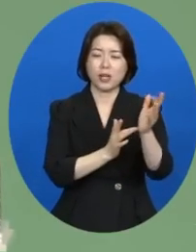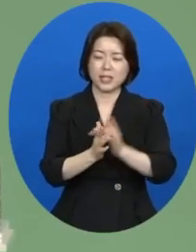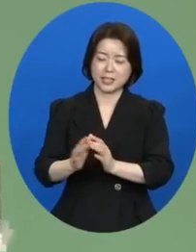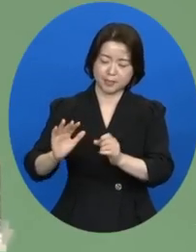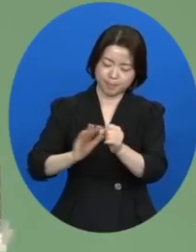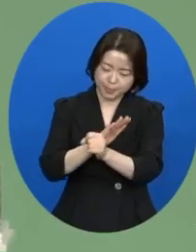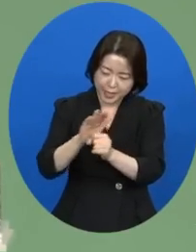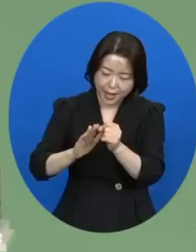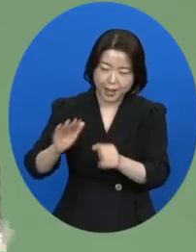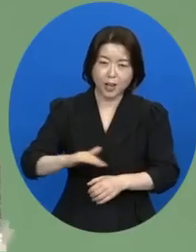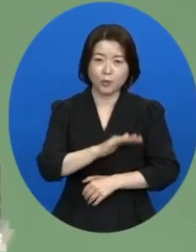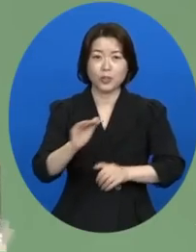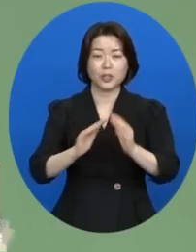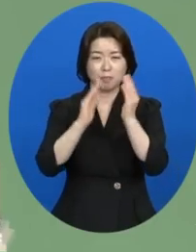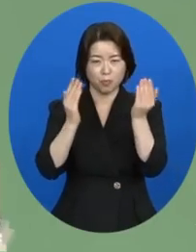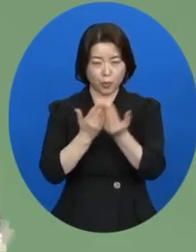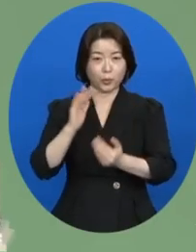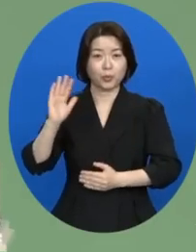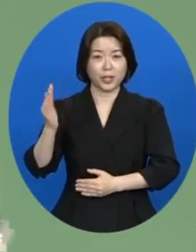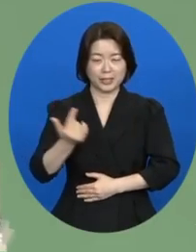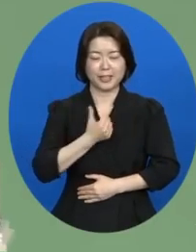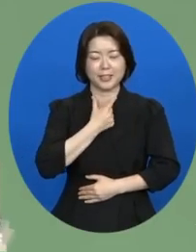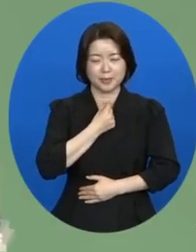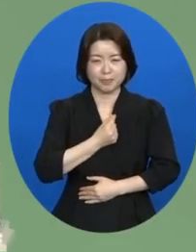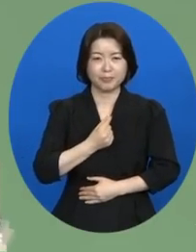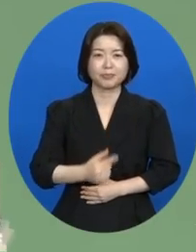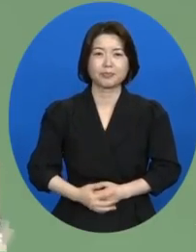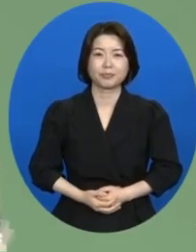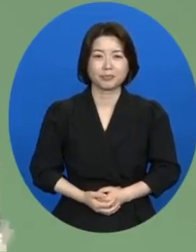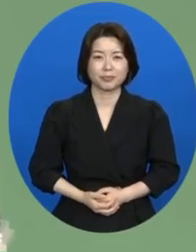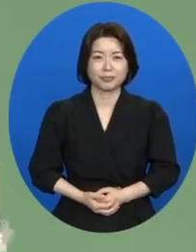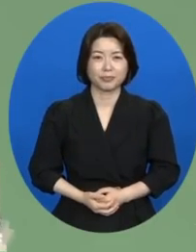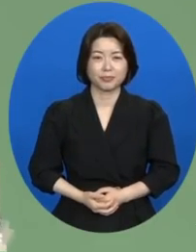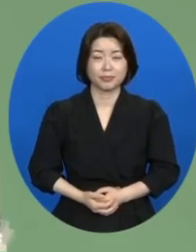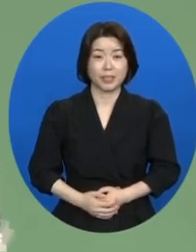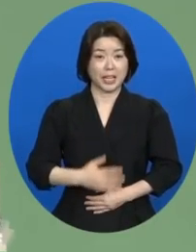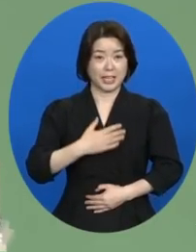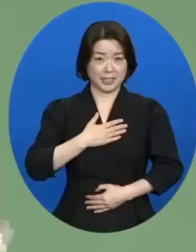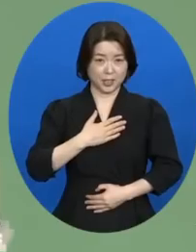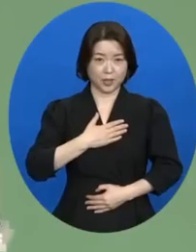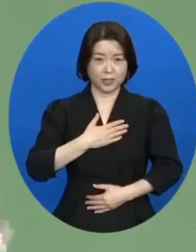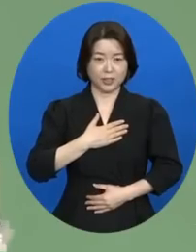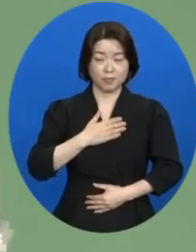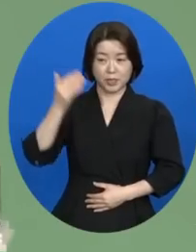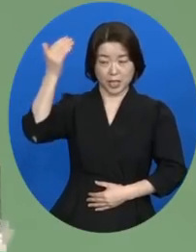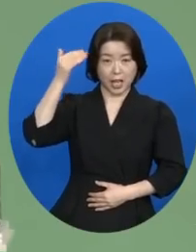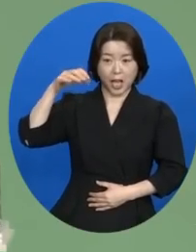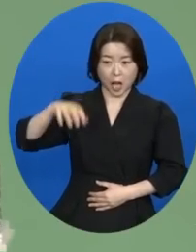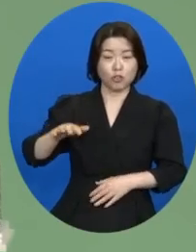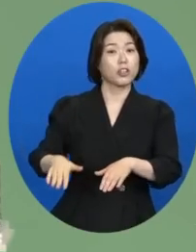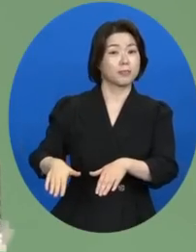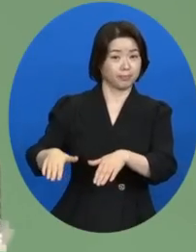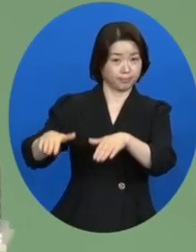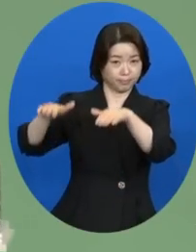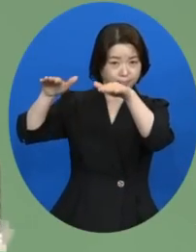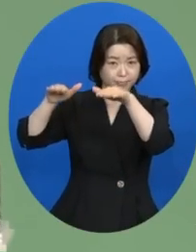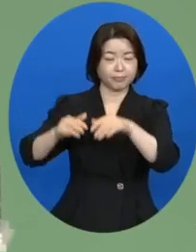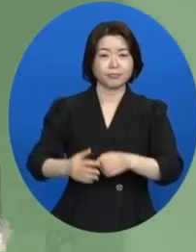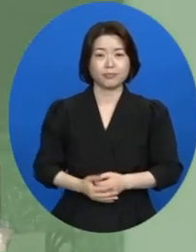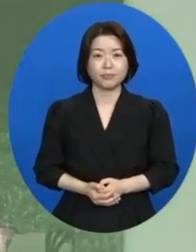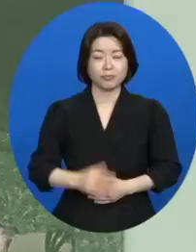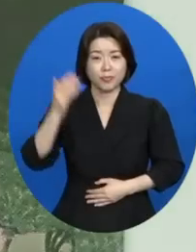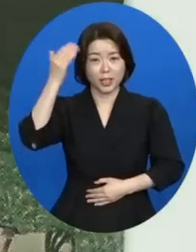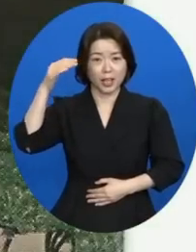사랑하는 우리 모두가 되기를 바랍니다. 저는 사실 한국에서 자라났습니다.